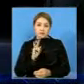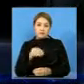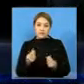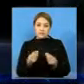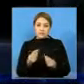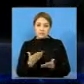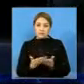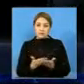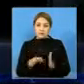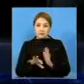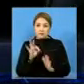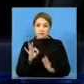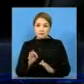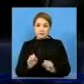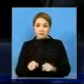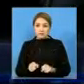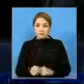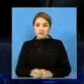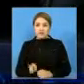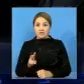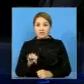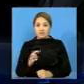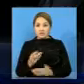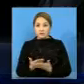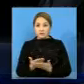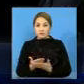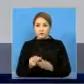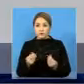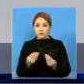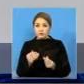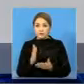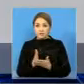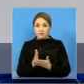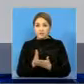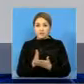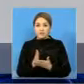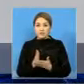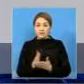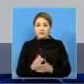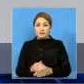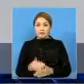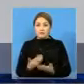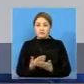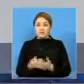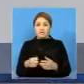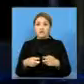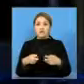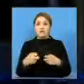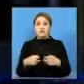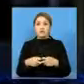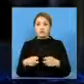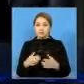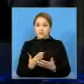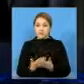солай, бірақ сол жерде гарантированный кепілдендірілген сома тұрады. Приспособление для надевания колгот дейді, я?